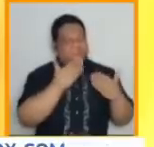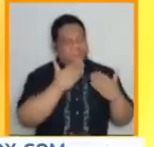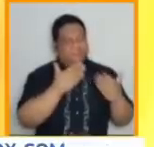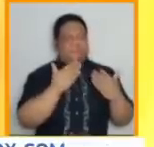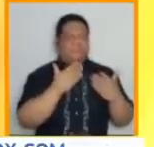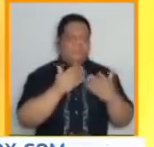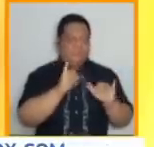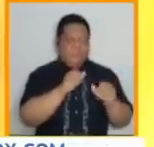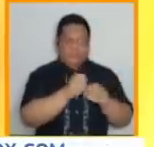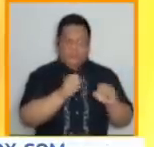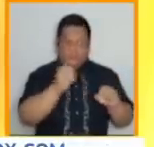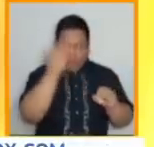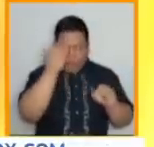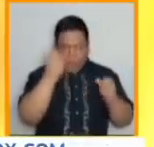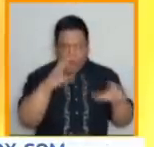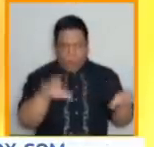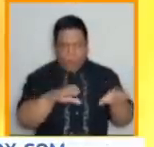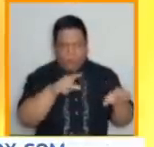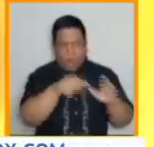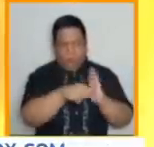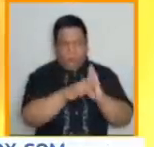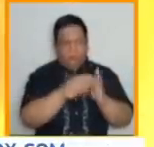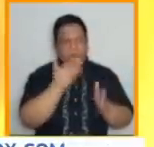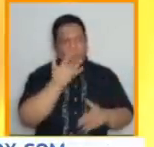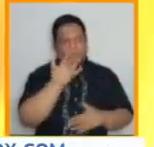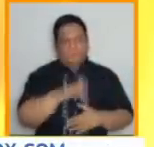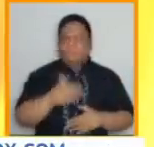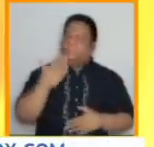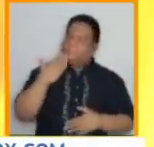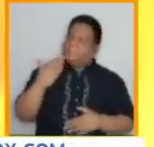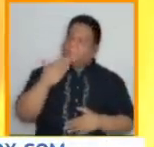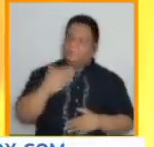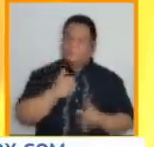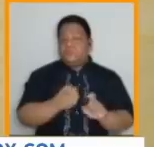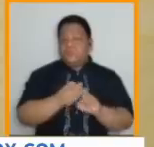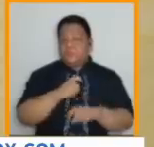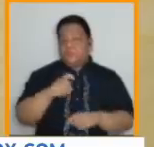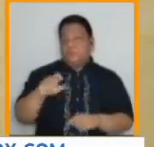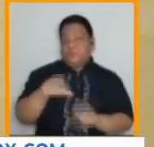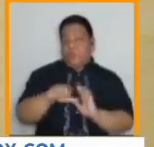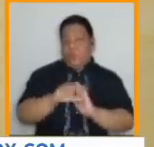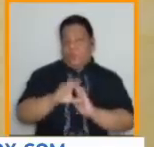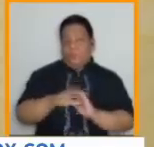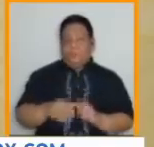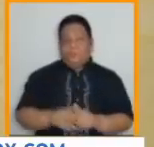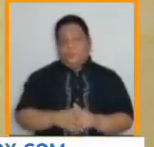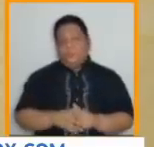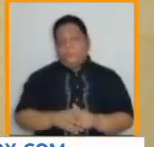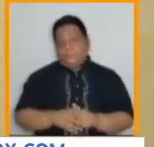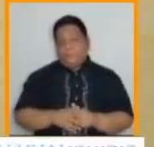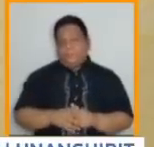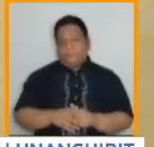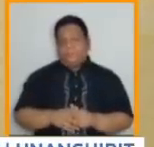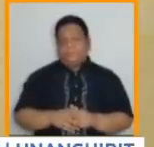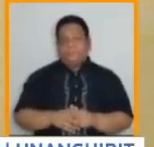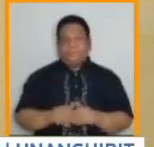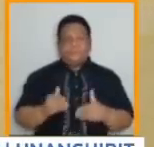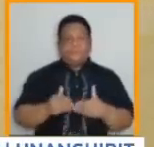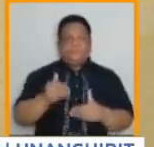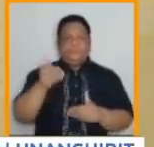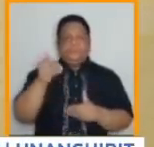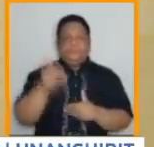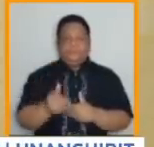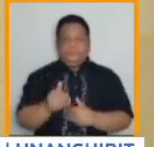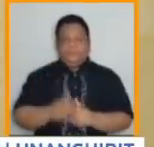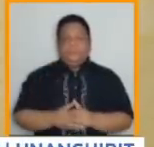Good luck, ha? Salamat po. COMELEC spokesperson James Jimenez. Umiiral po muli ang hanging